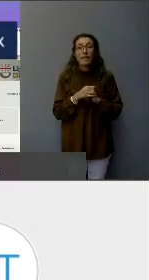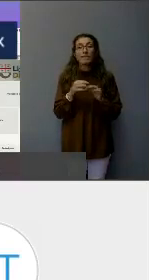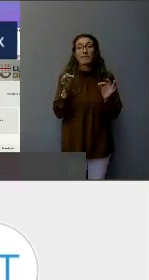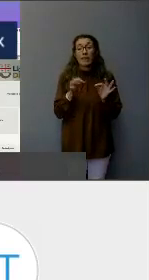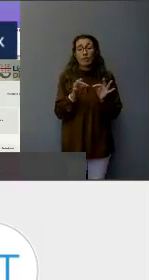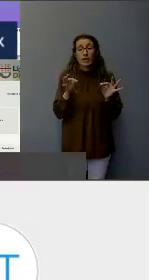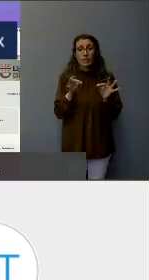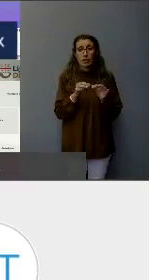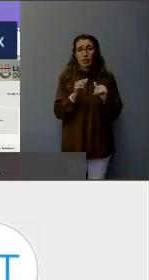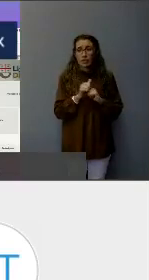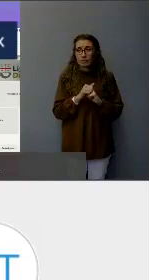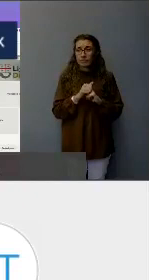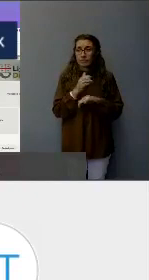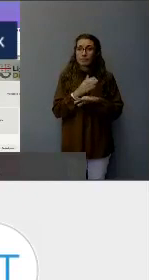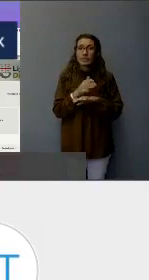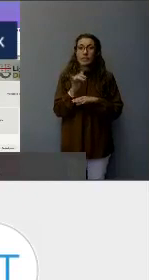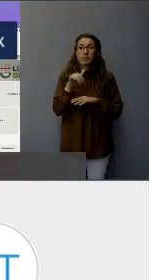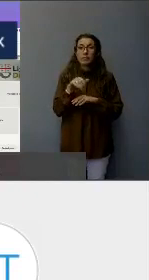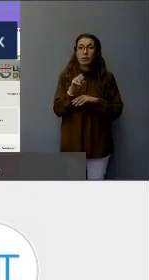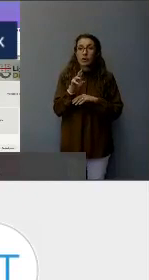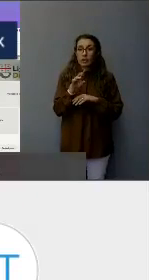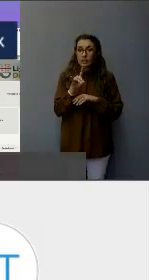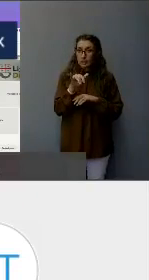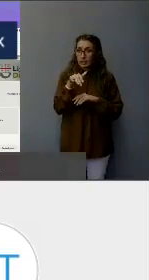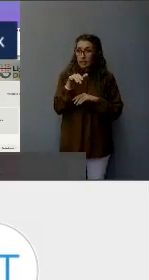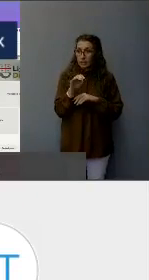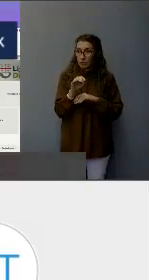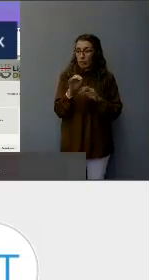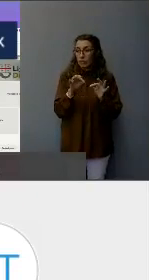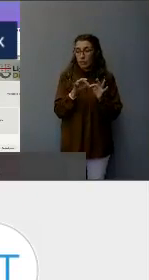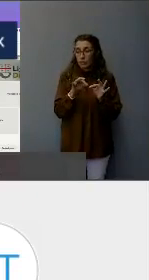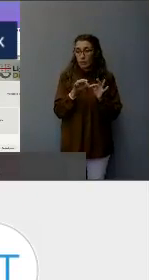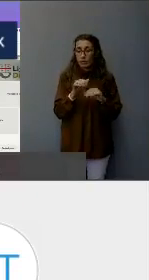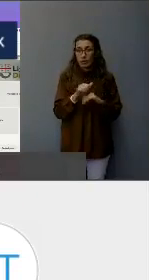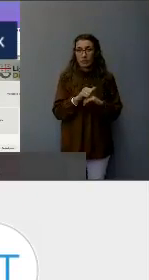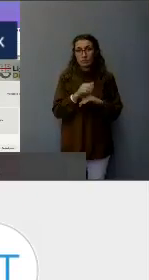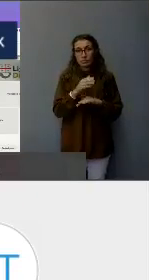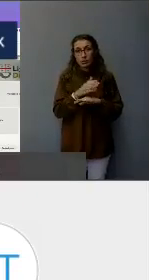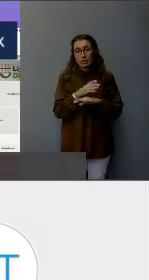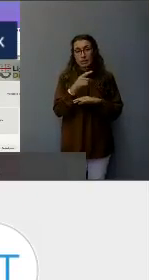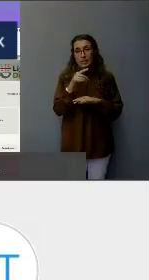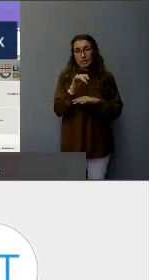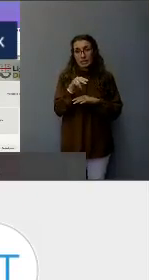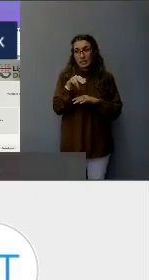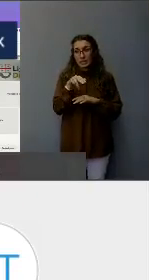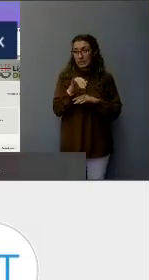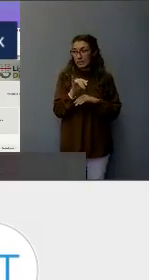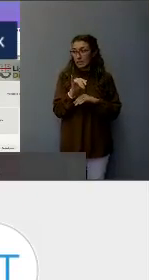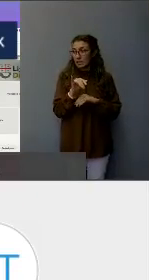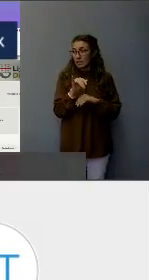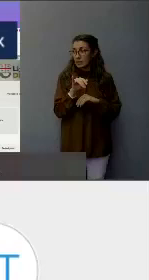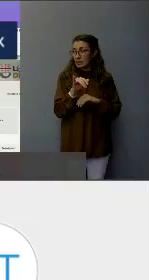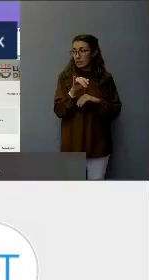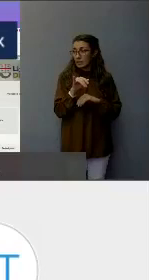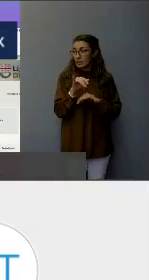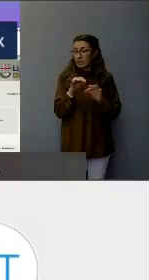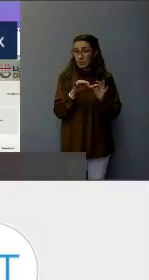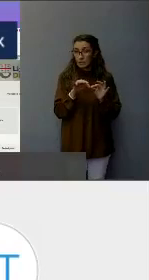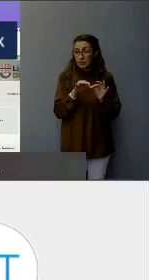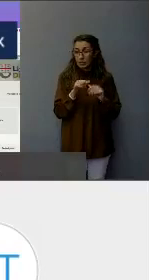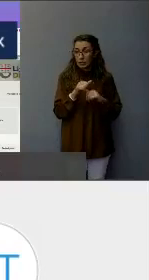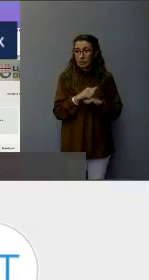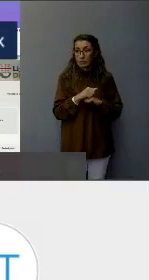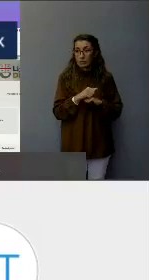beh consigliere immordino debole frattini e vuole